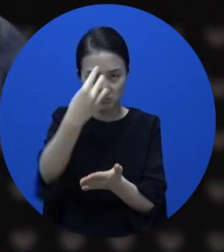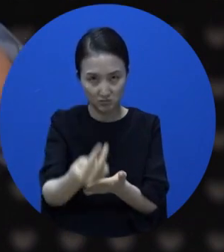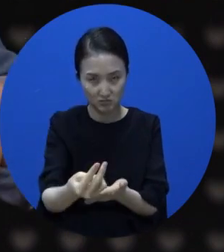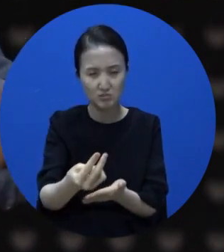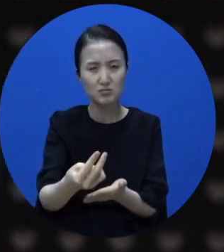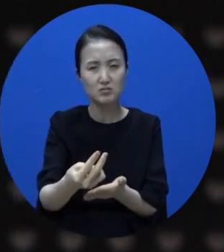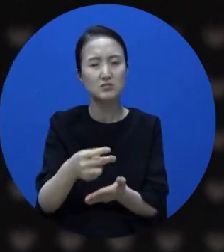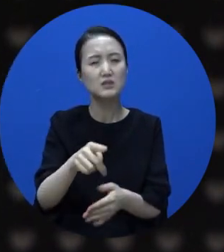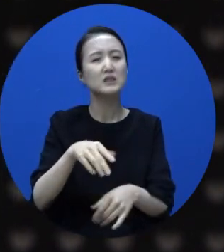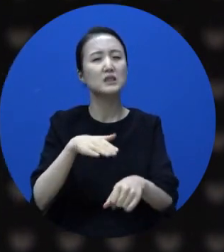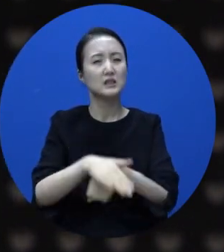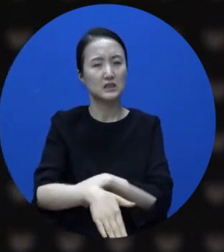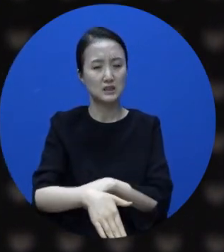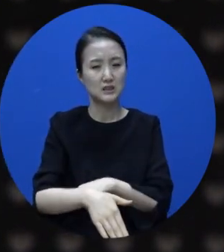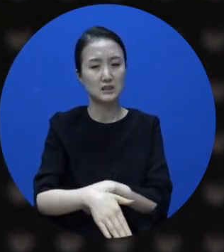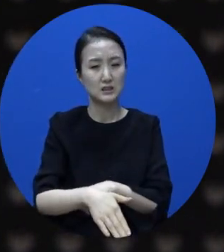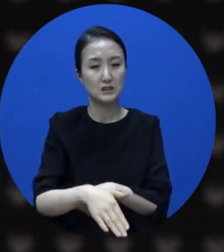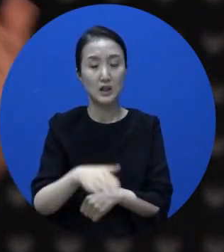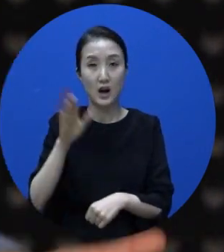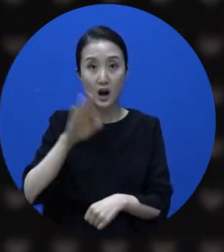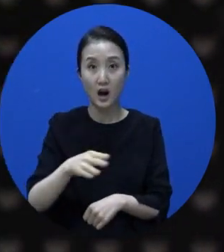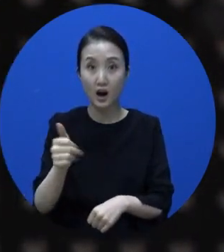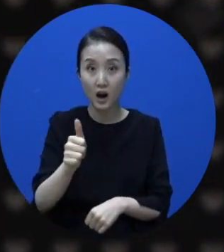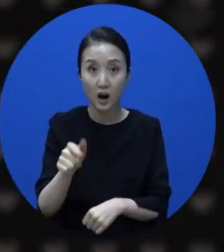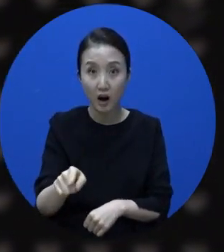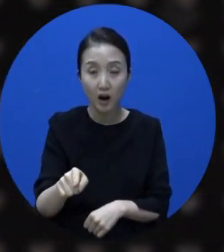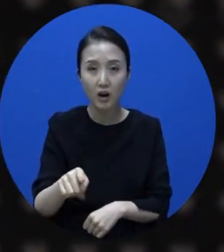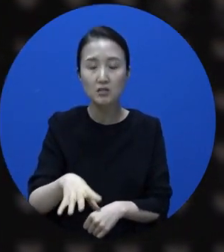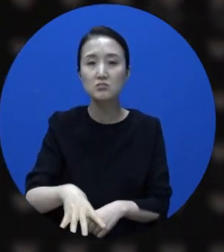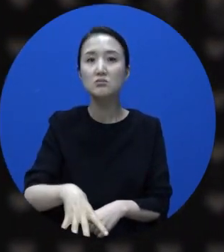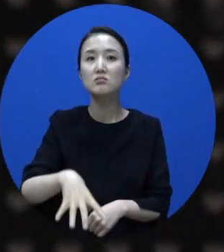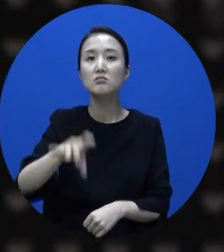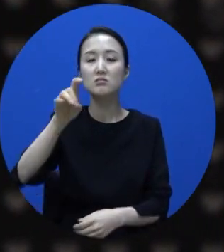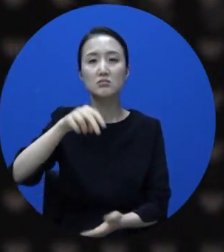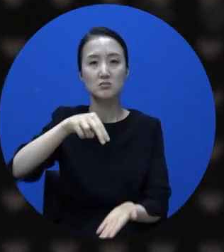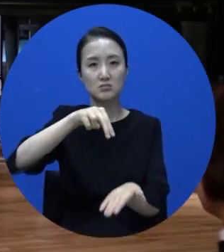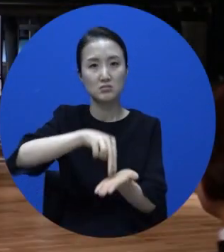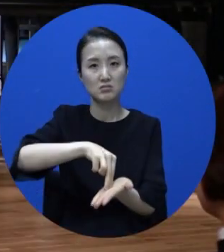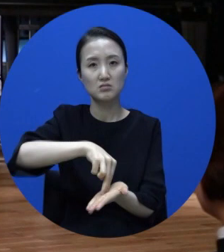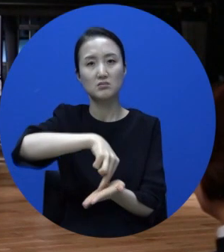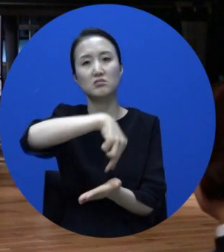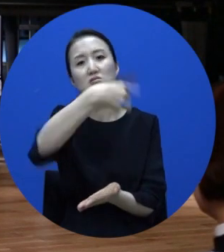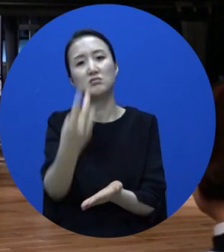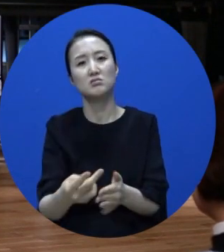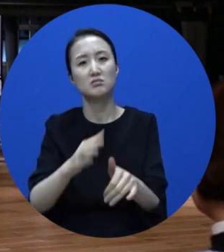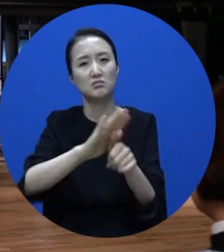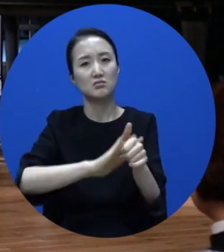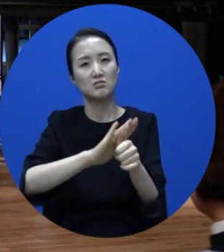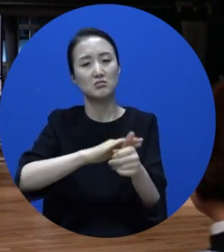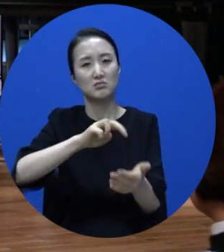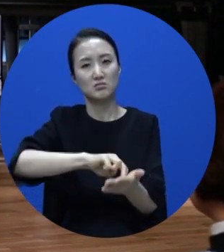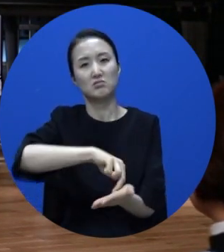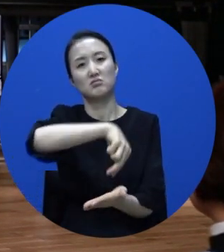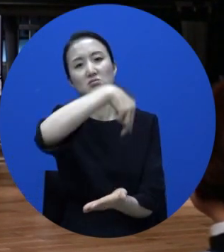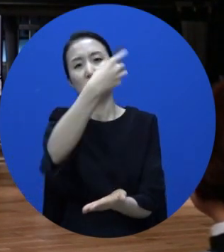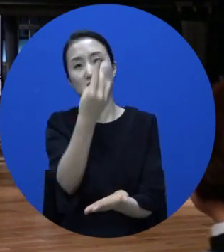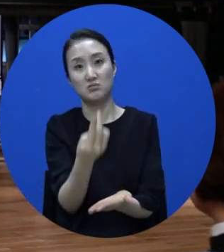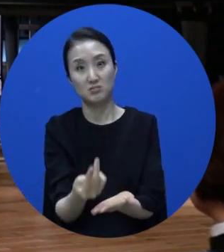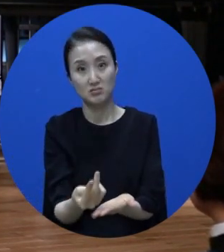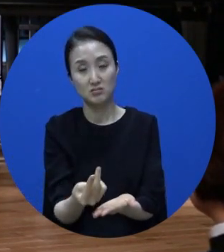아니면 굴러 뛰기 자 여기서 굴러 드릴 수 없으니까 이 선수가 등 비로 뛰는데